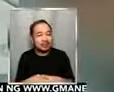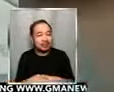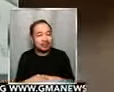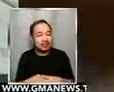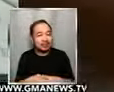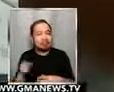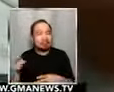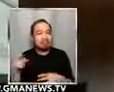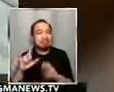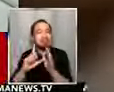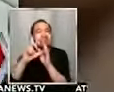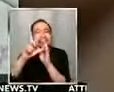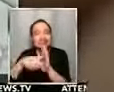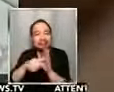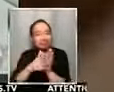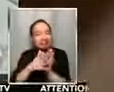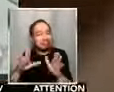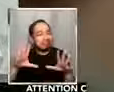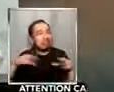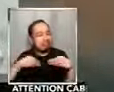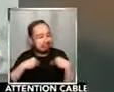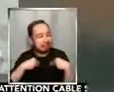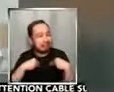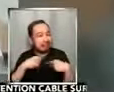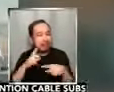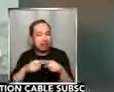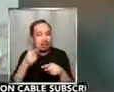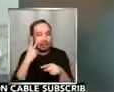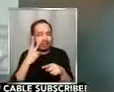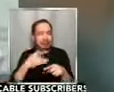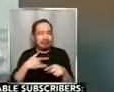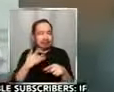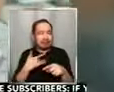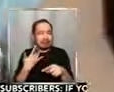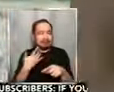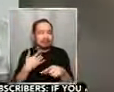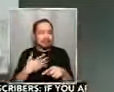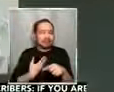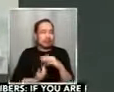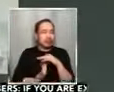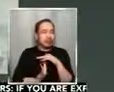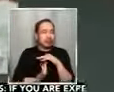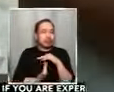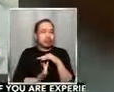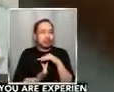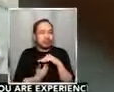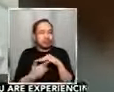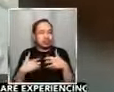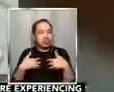naman kalaunan si Raiden, pero halatang labag sa kanyang kalooban.